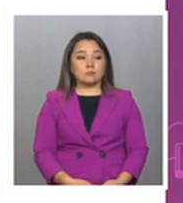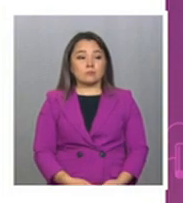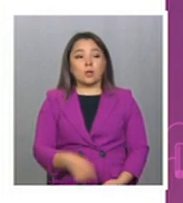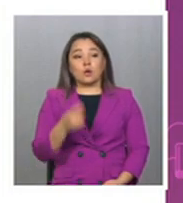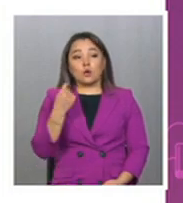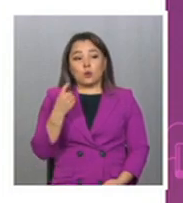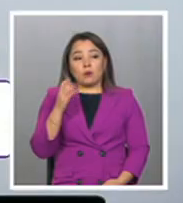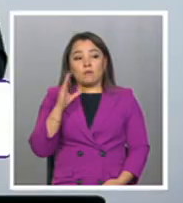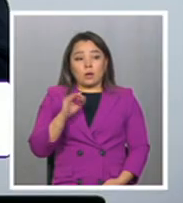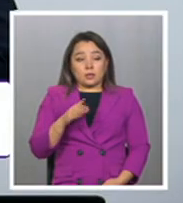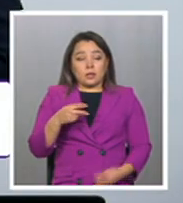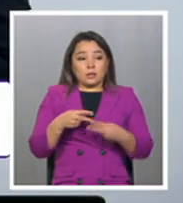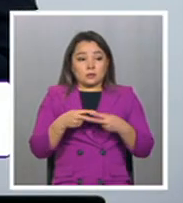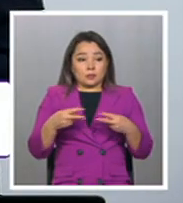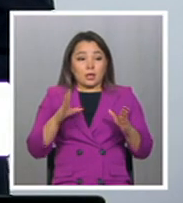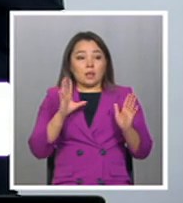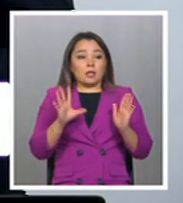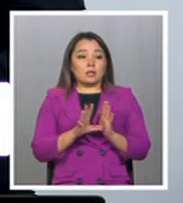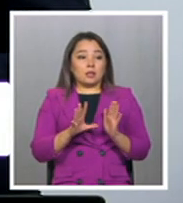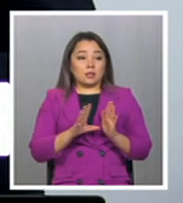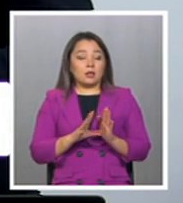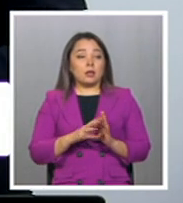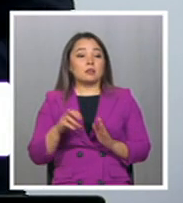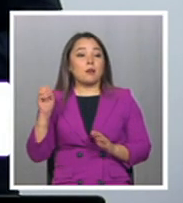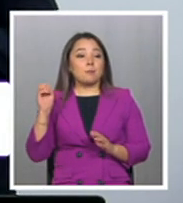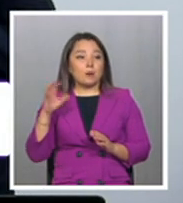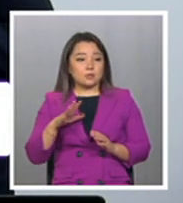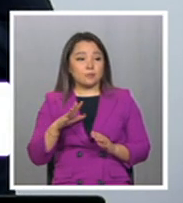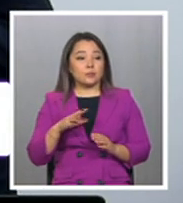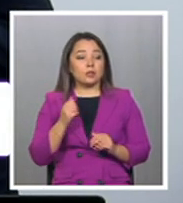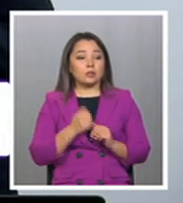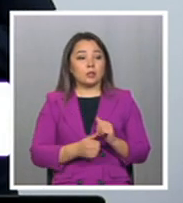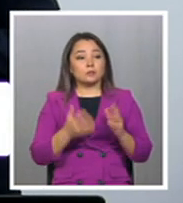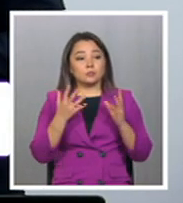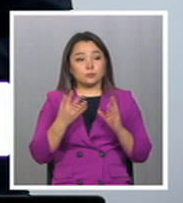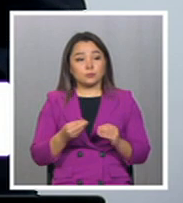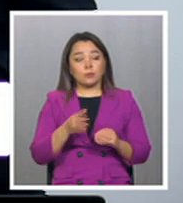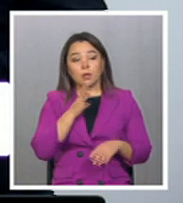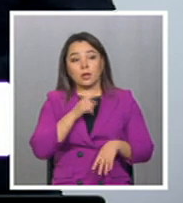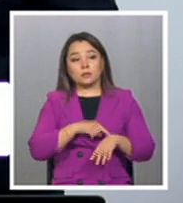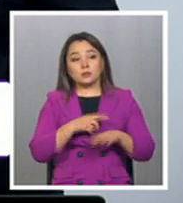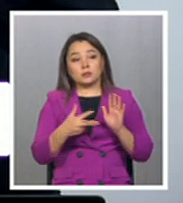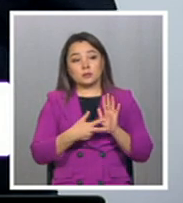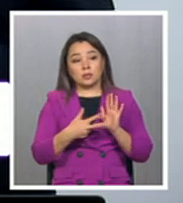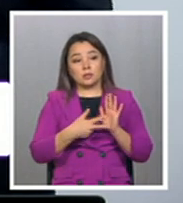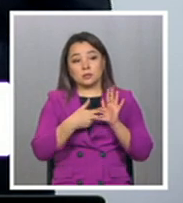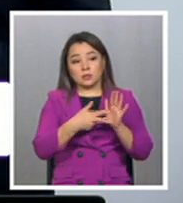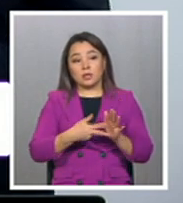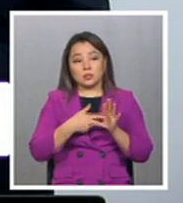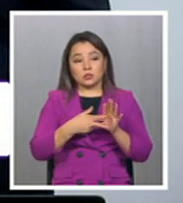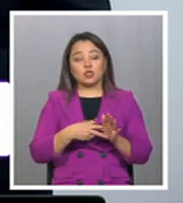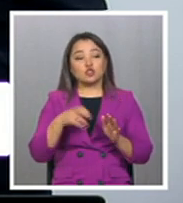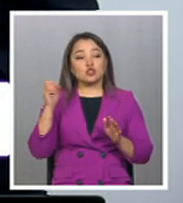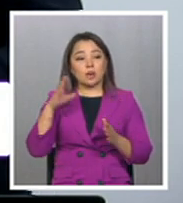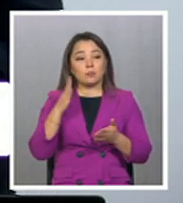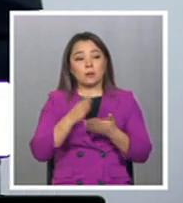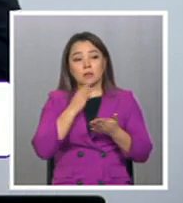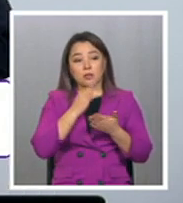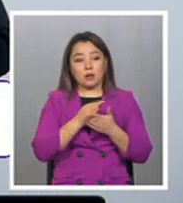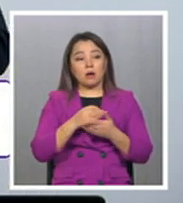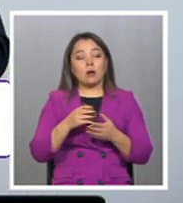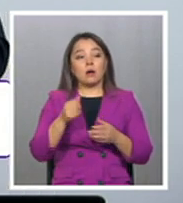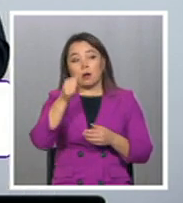100 ваттқа тең электр лампасы күніне 8 сағат жанып тұратын болса,